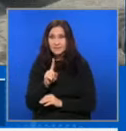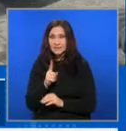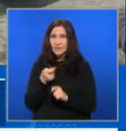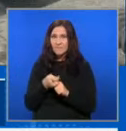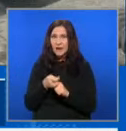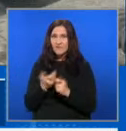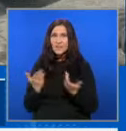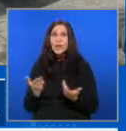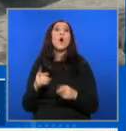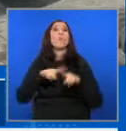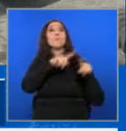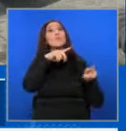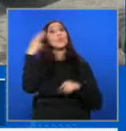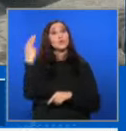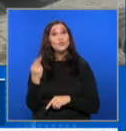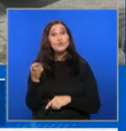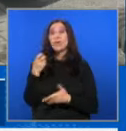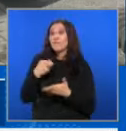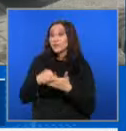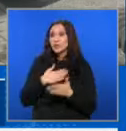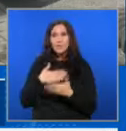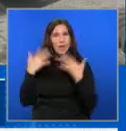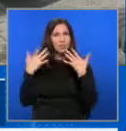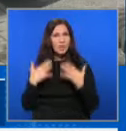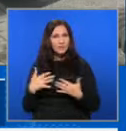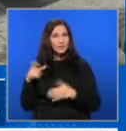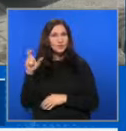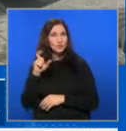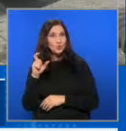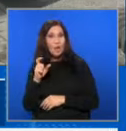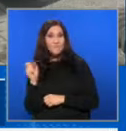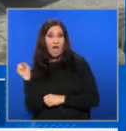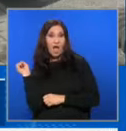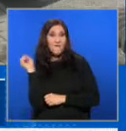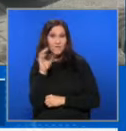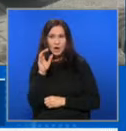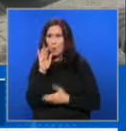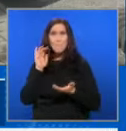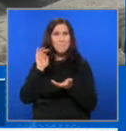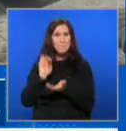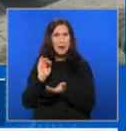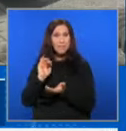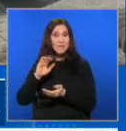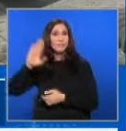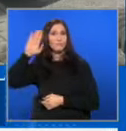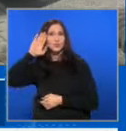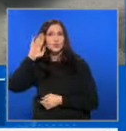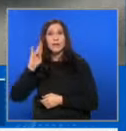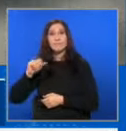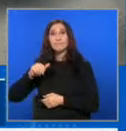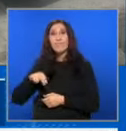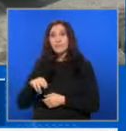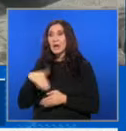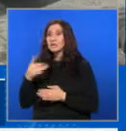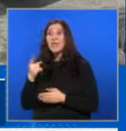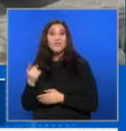били направени. От прокуратурата обаче твърдят, че има данни, че Стоянов е хвърлял предмет по служителя на НАП. След